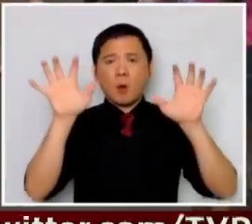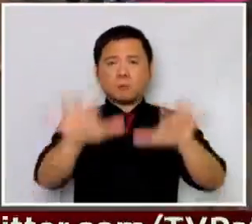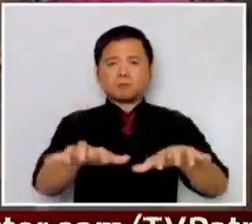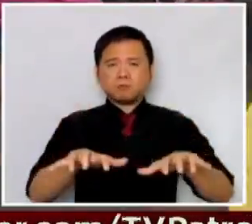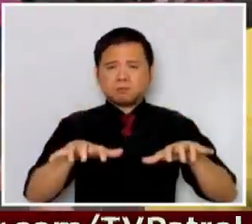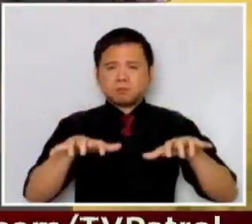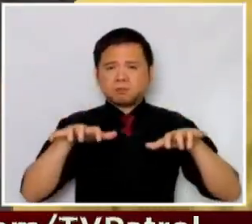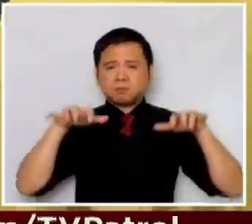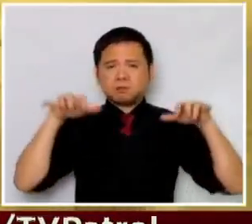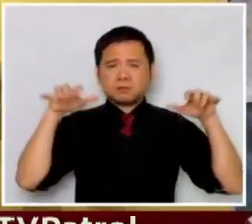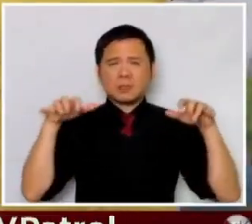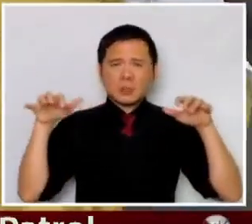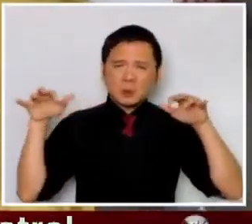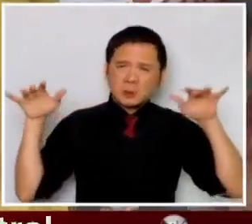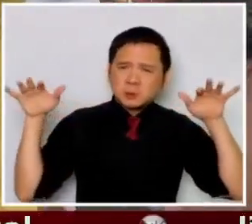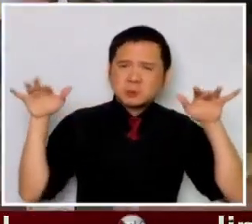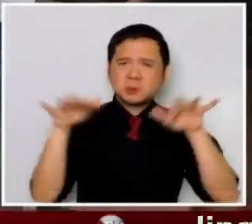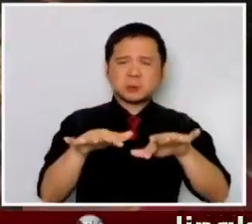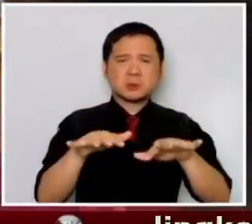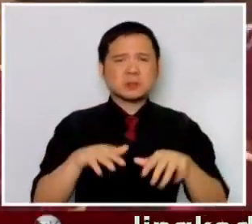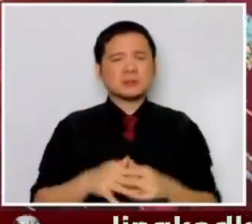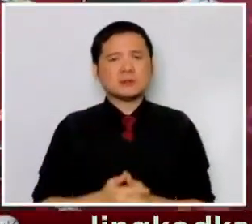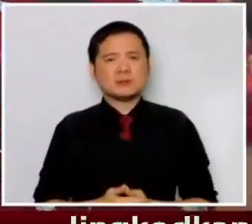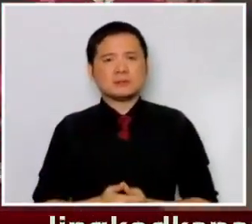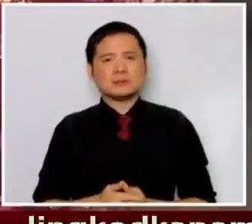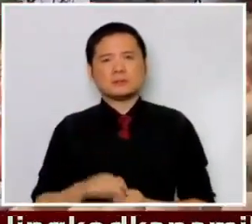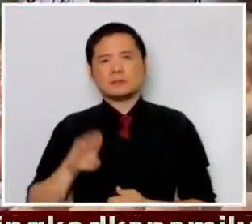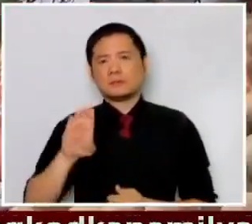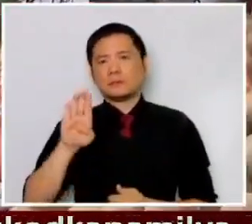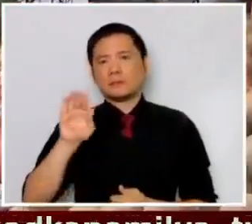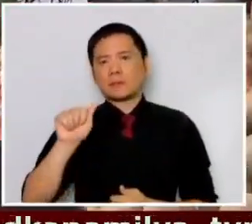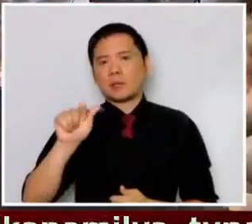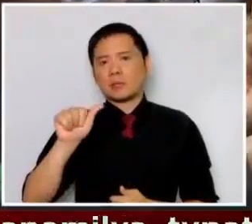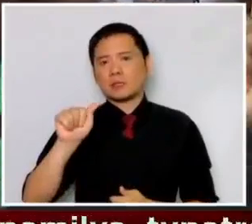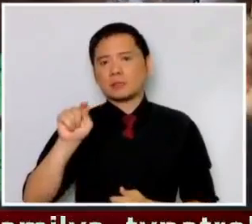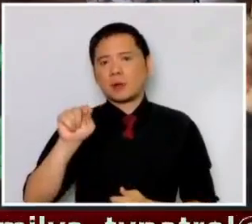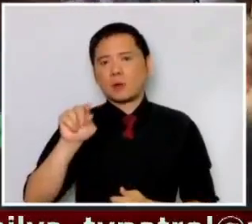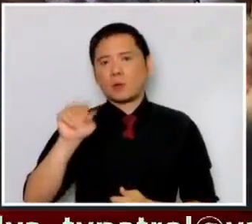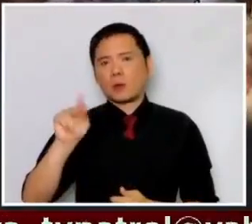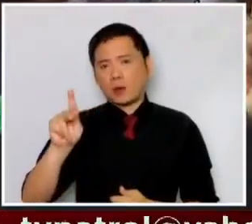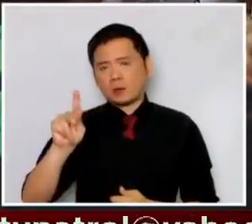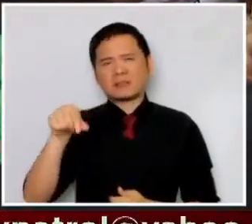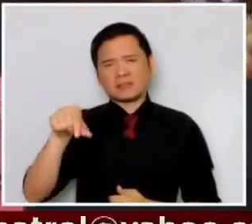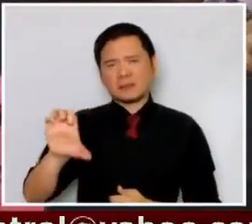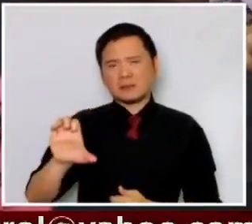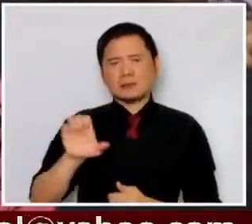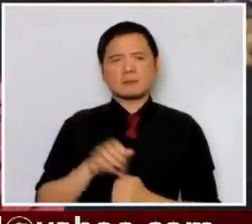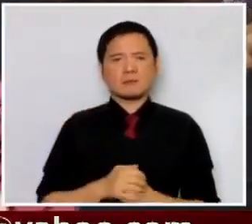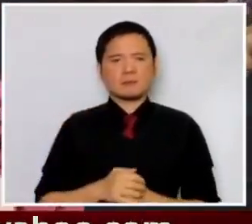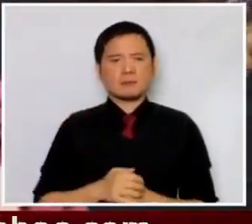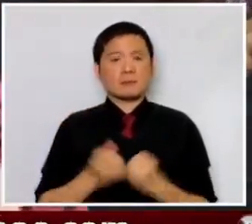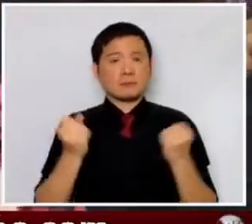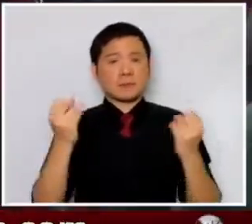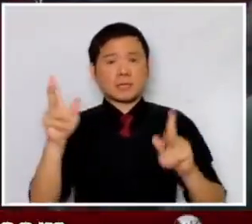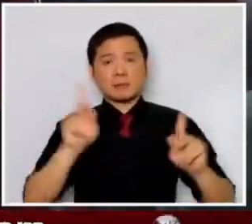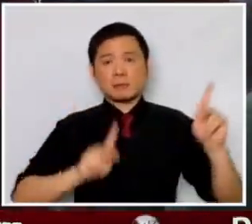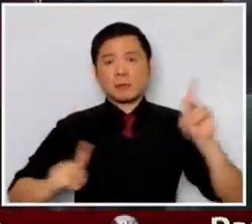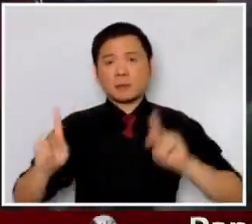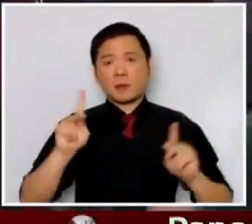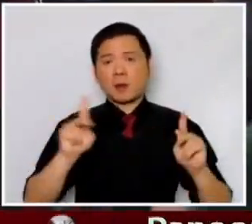rito eh. Sa Balintawak Market sa Quezon City, marami rin ang namili ng mga ipanghahanda sa